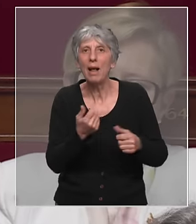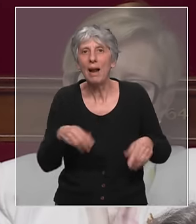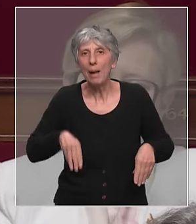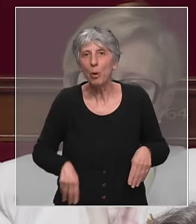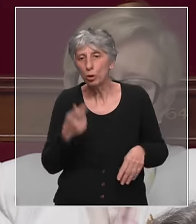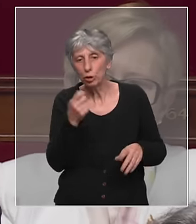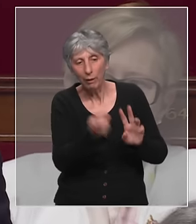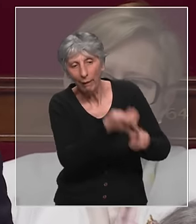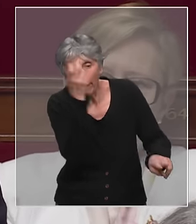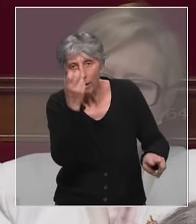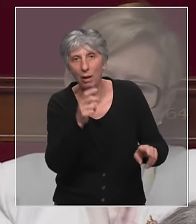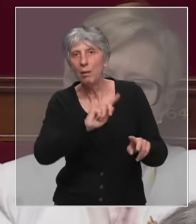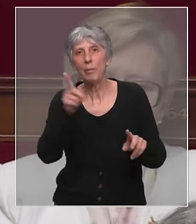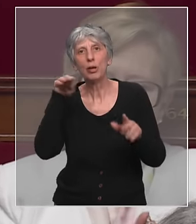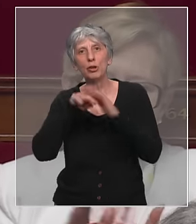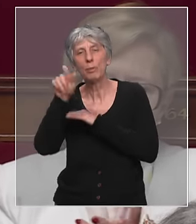clandestins.